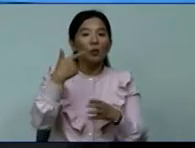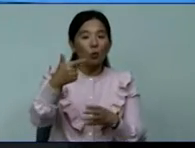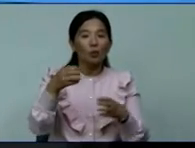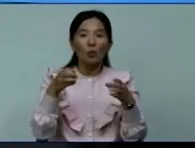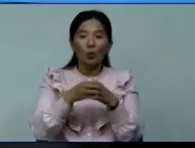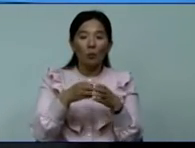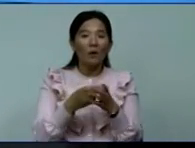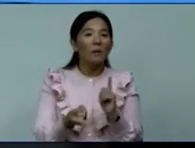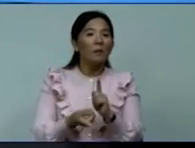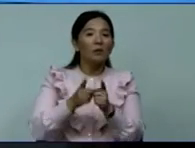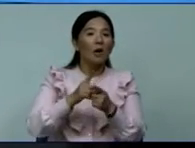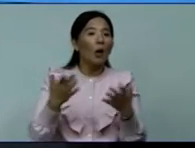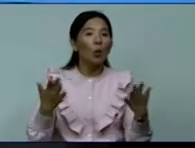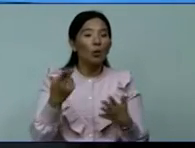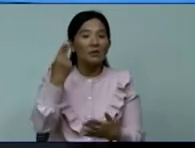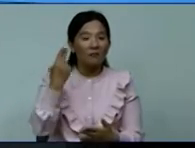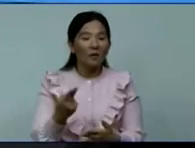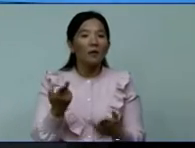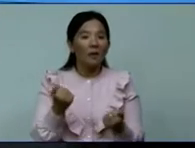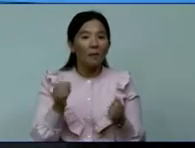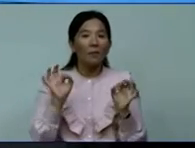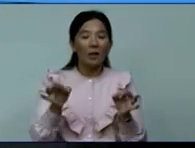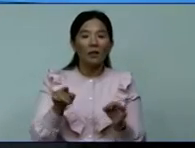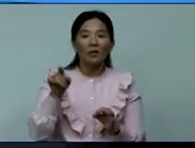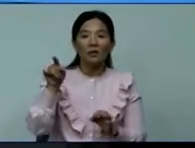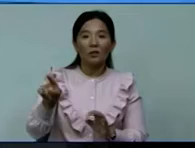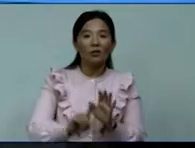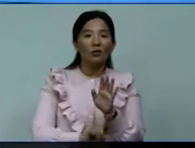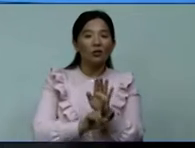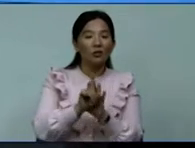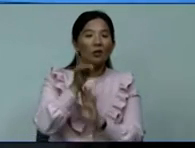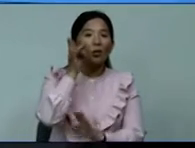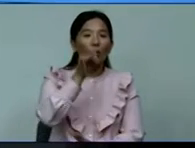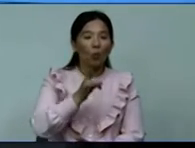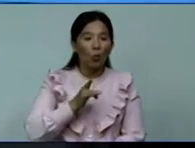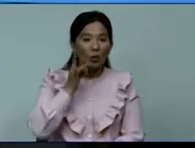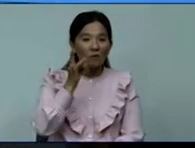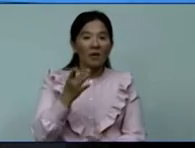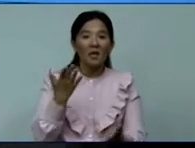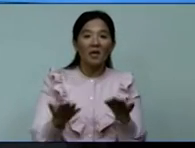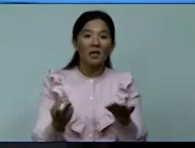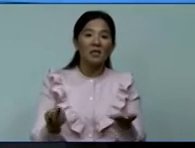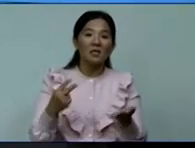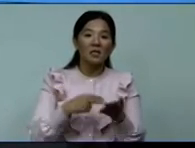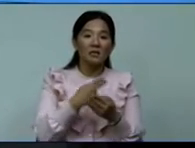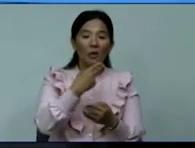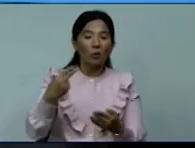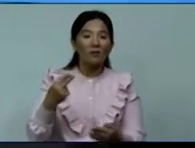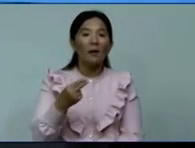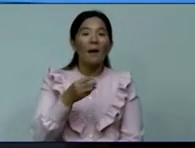становится какого цвета? Абсолютно правильно. Она начинает розоветь или становится